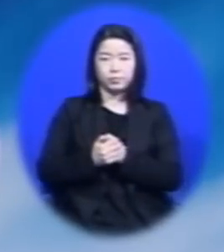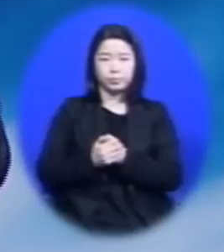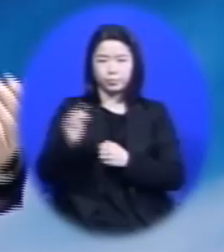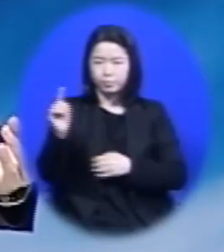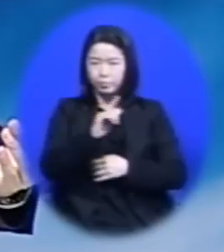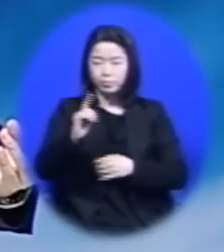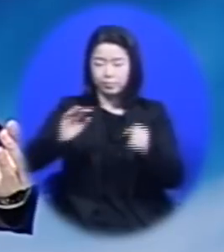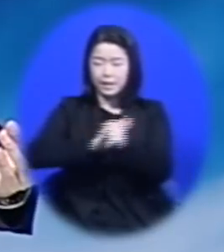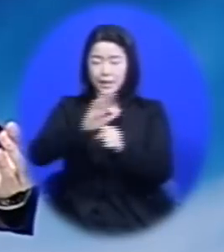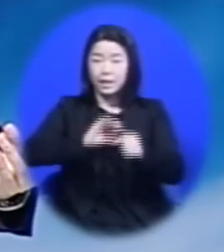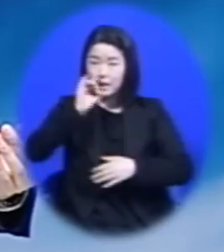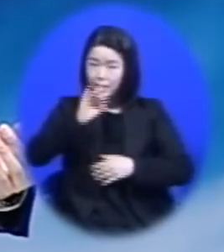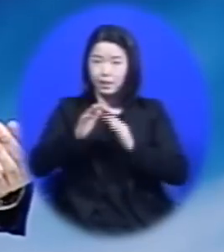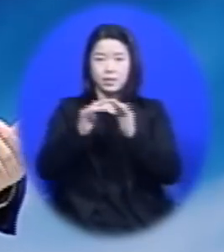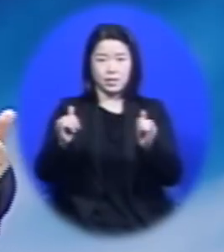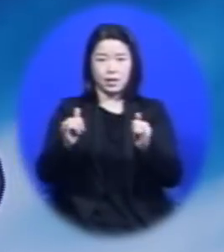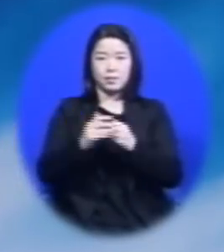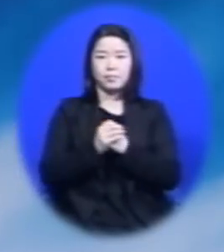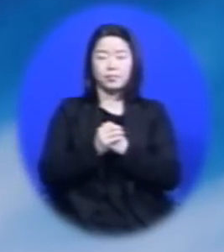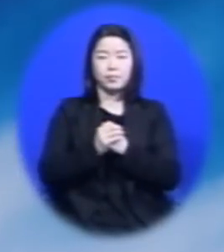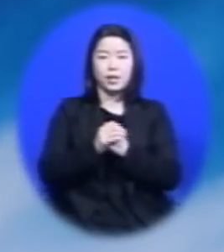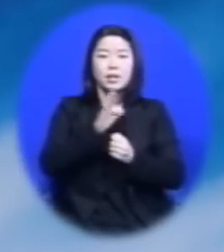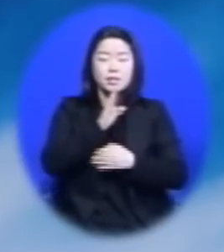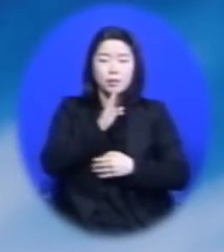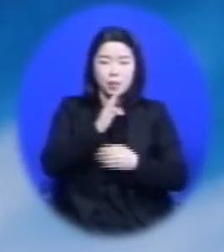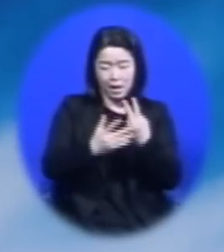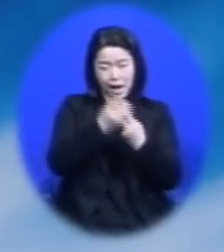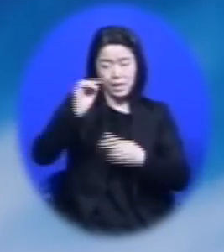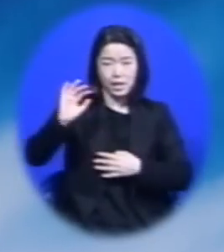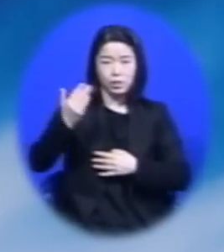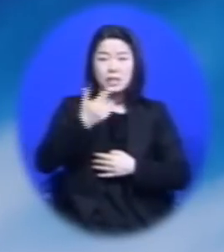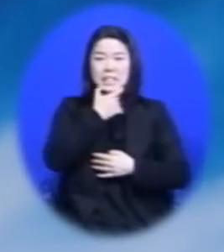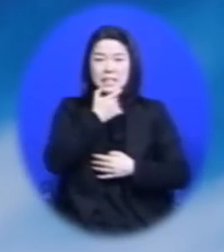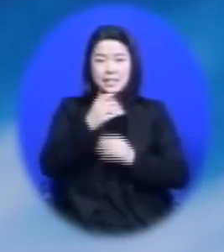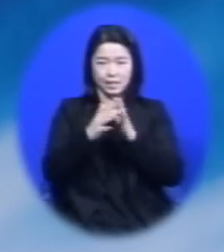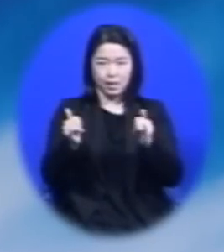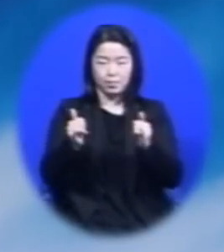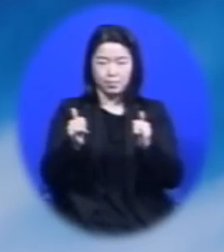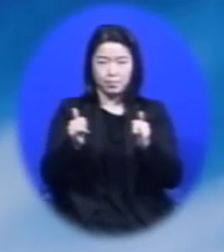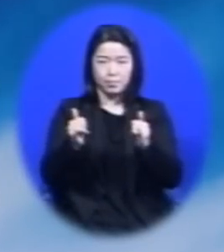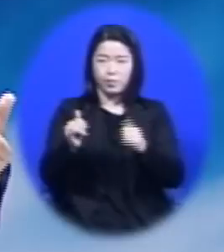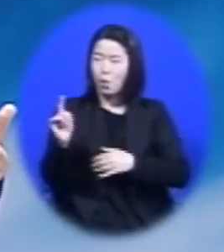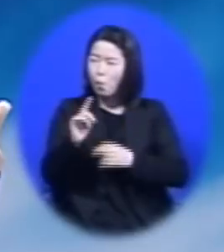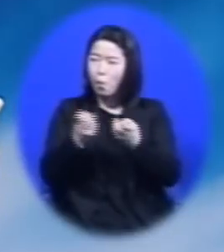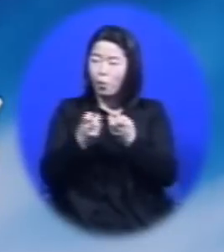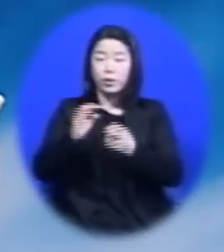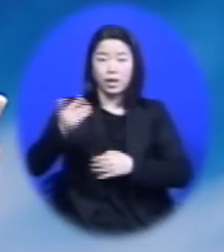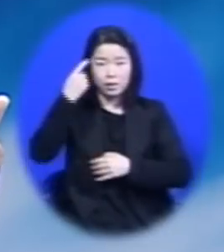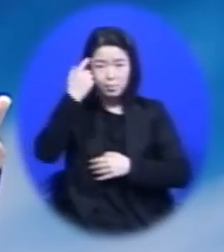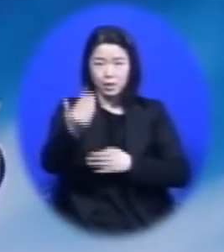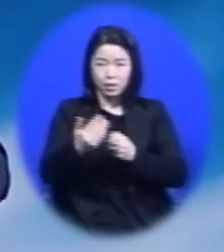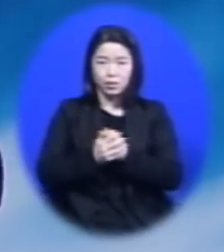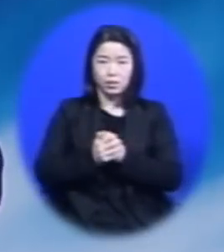도무지 사랑이 안 되는 사람 정말 하나되기 싫은 사람 어떻게 해야